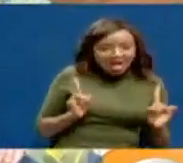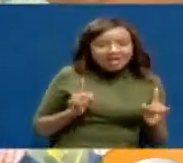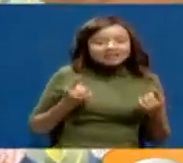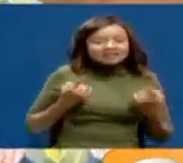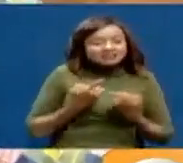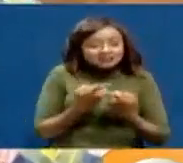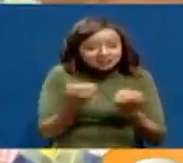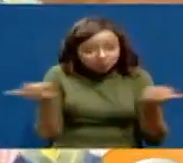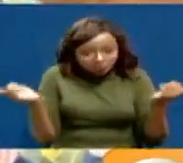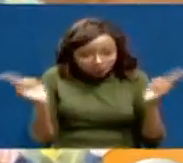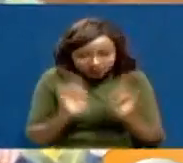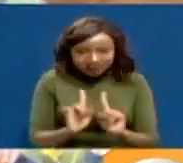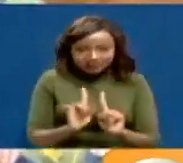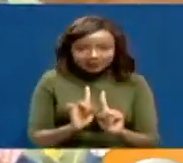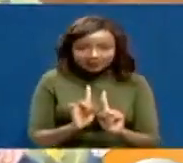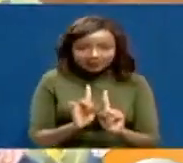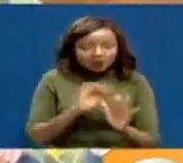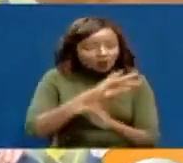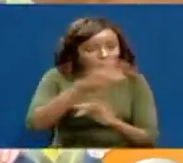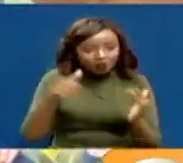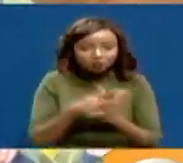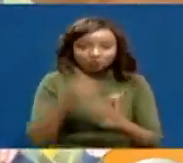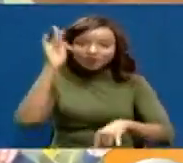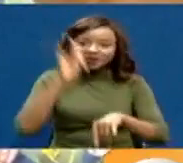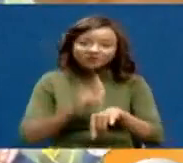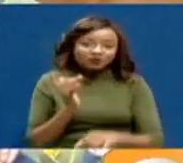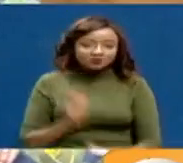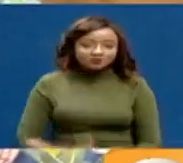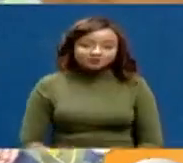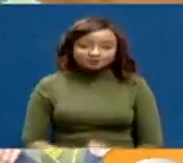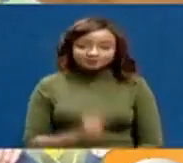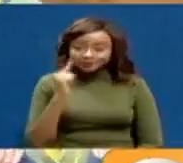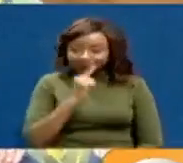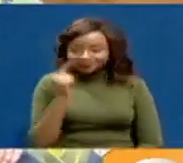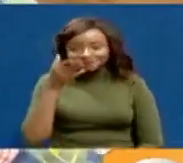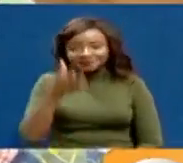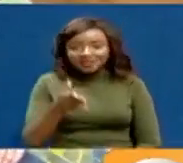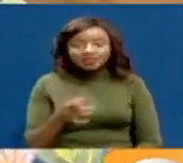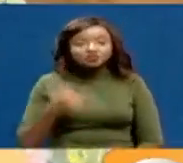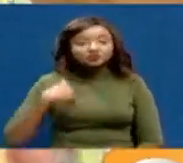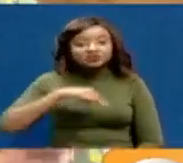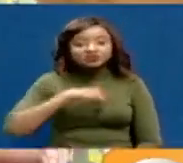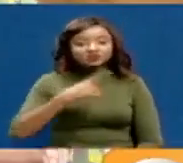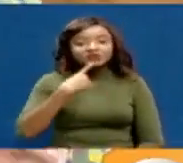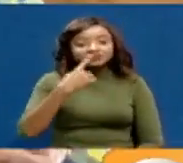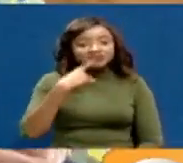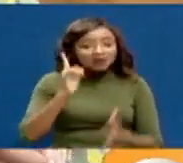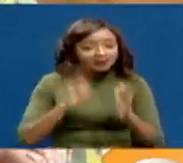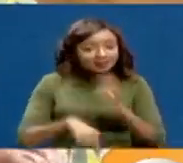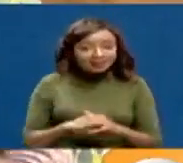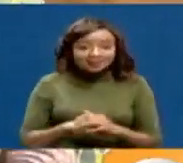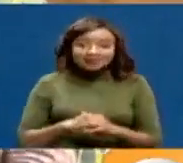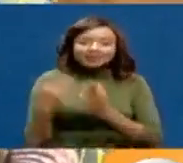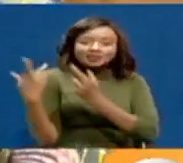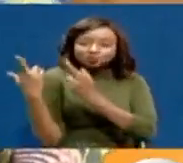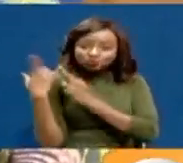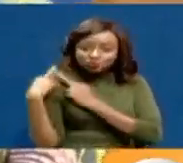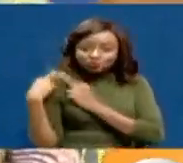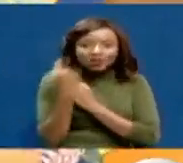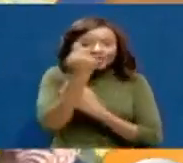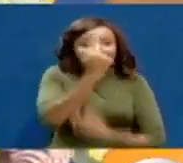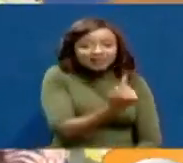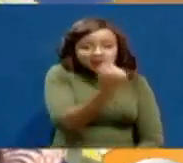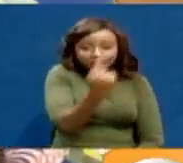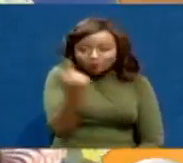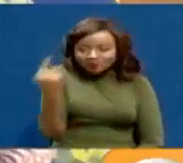Sisi wote tuko hatarini. Na ndipo tuwasema, ni jukumu la kila